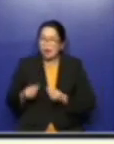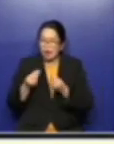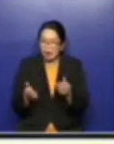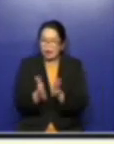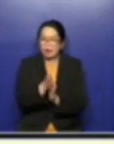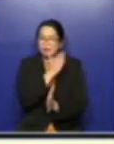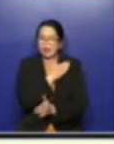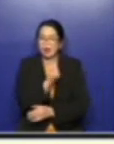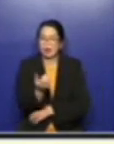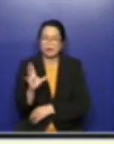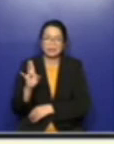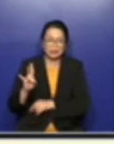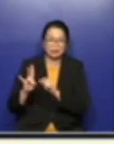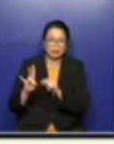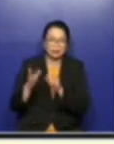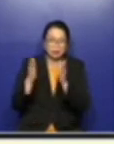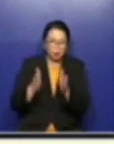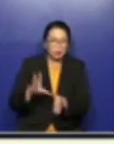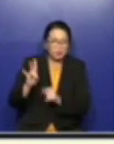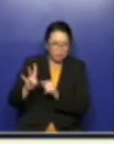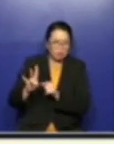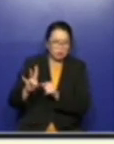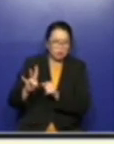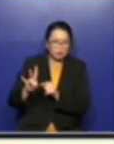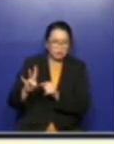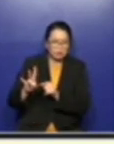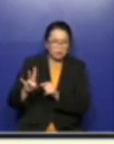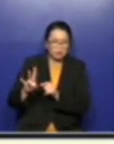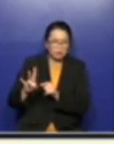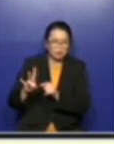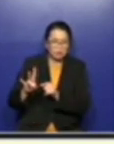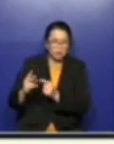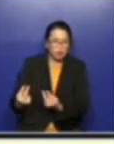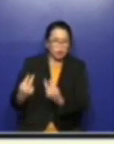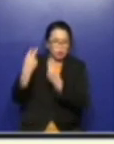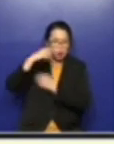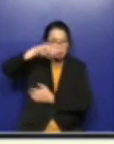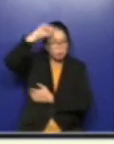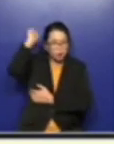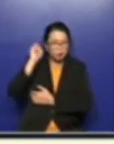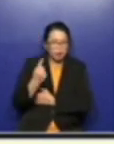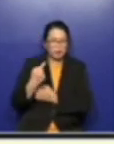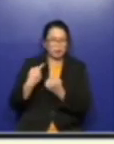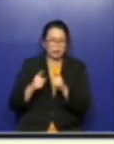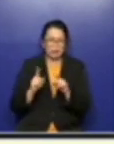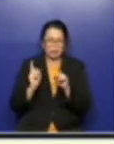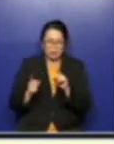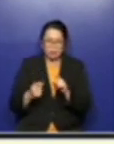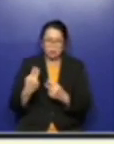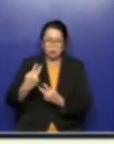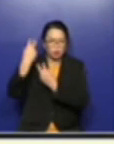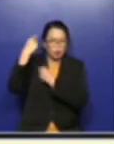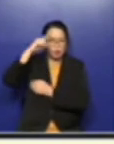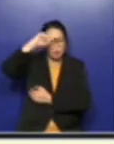ติดคุกอยู่7ปีมูลธรรมอาสภะมหาเถระนี่อดีต